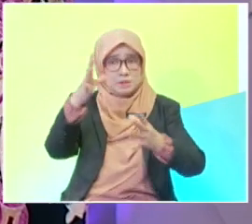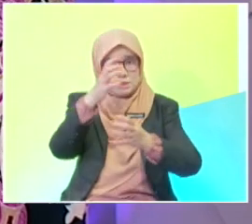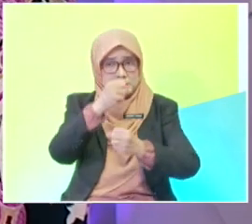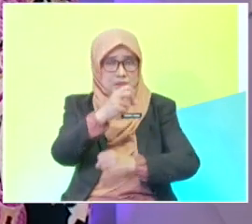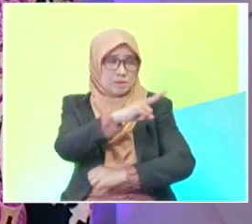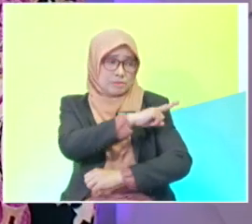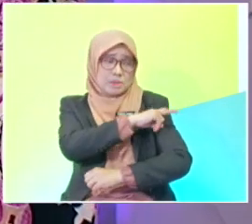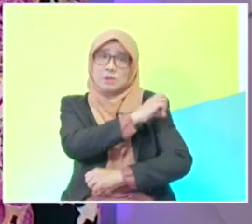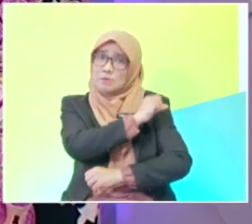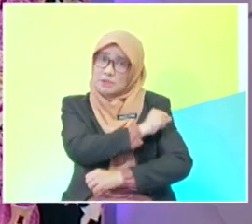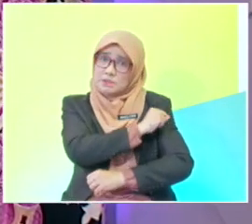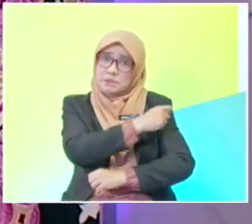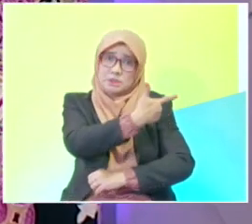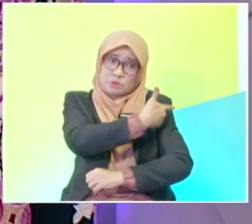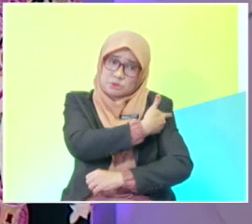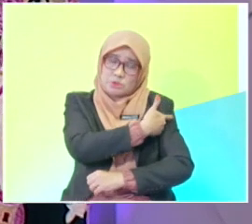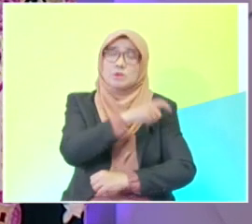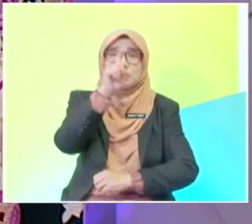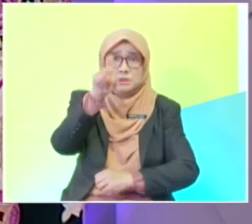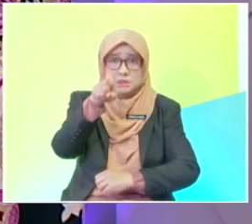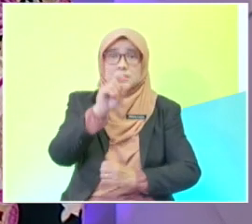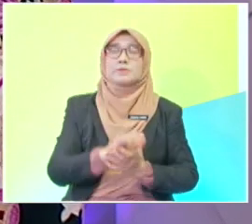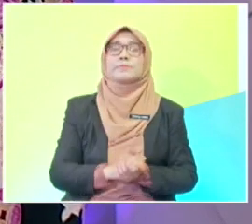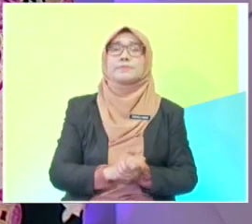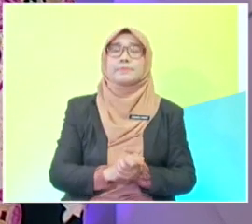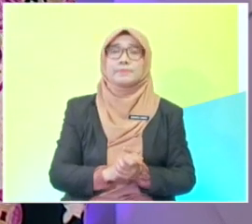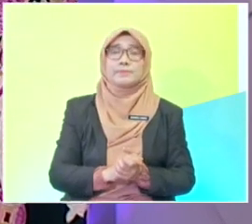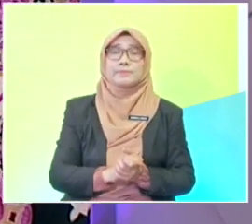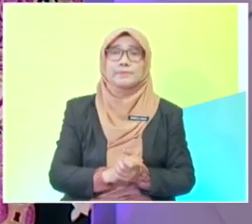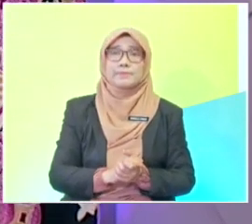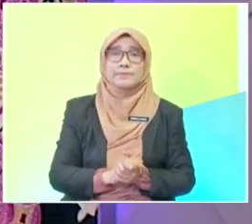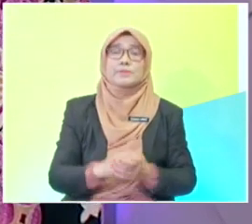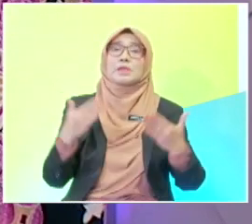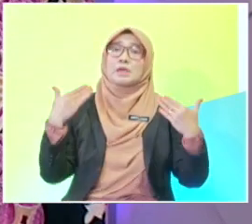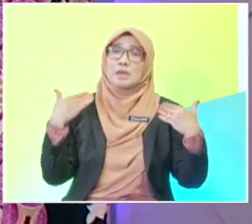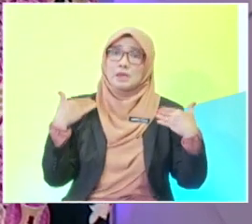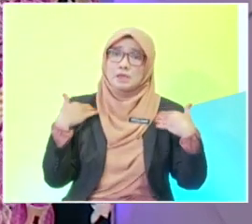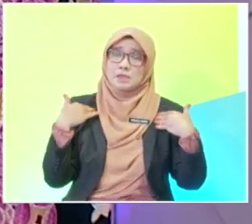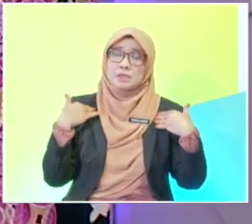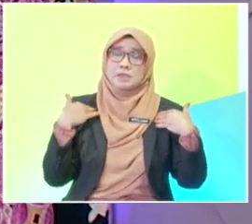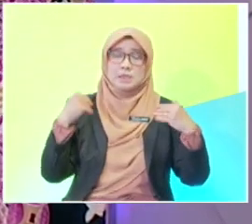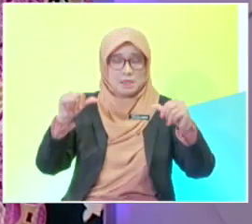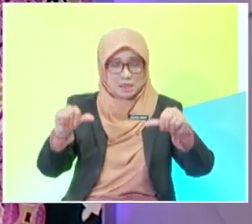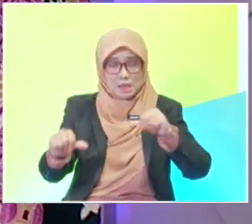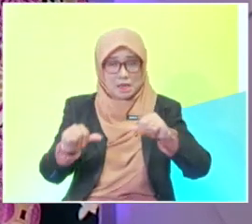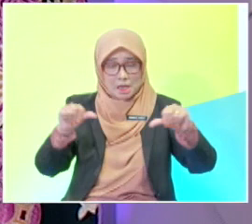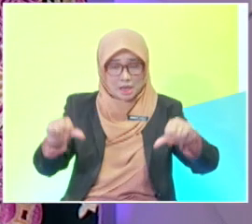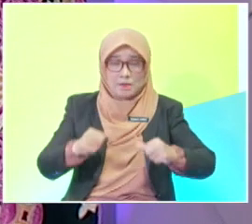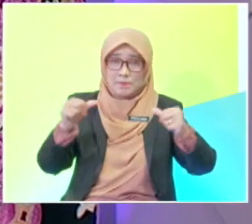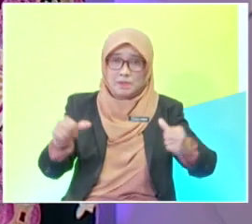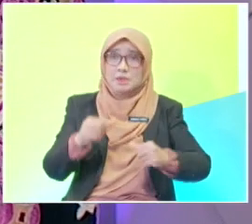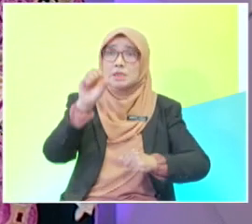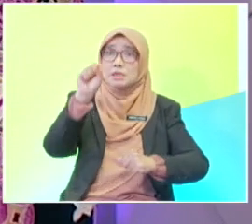mencegah penyakit-penyakit tertentu. Okey, baik. Jadi ada beberapa amalan yang dapat